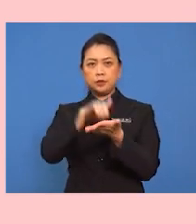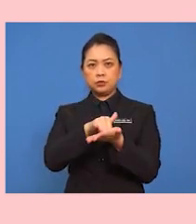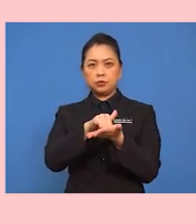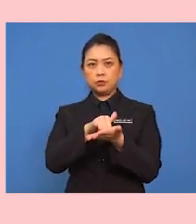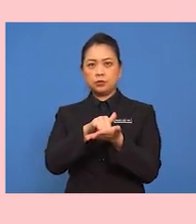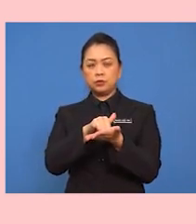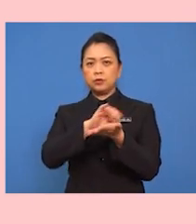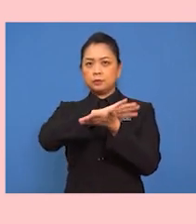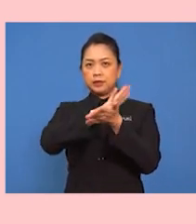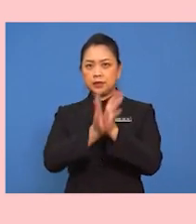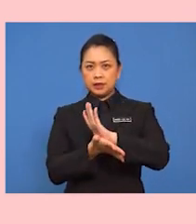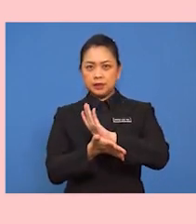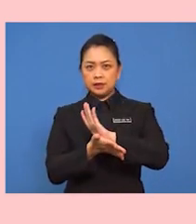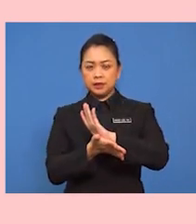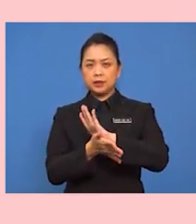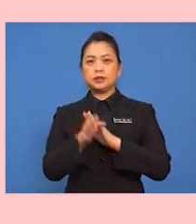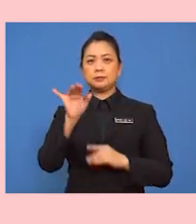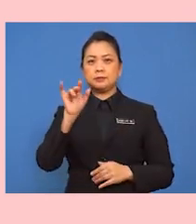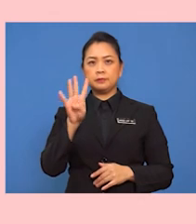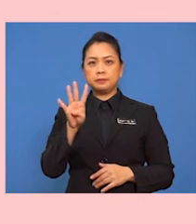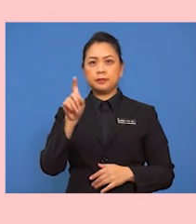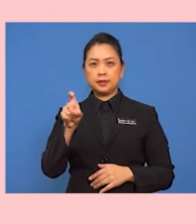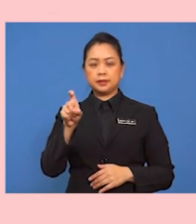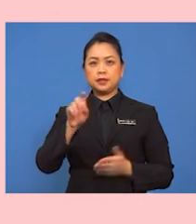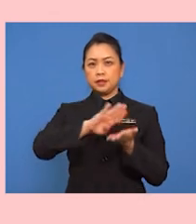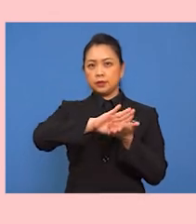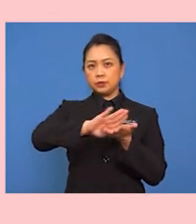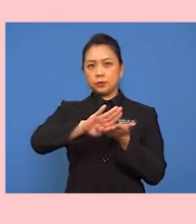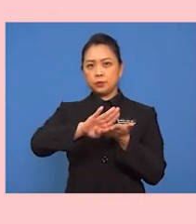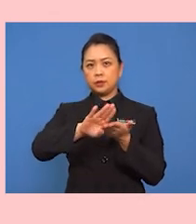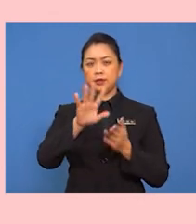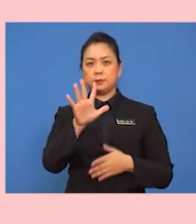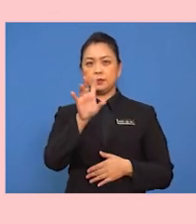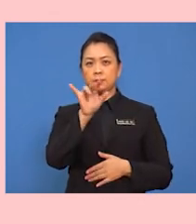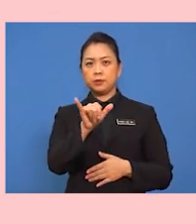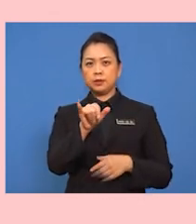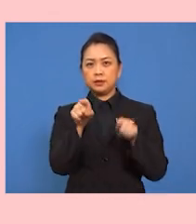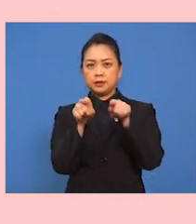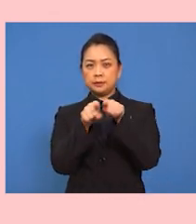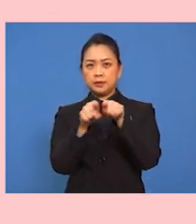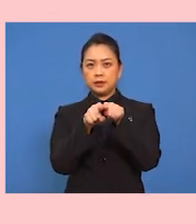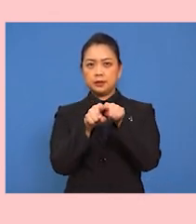menjadi 4X tolak 5Y sama dengan sifar.